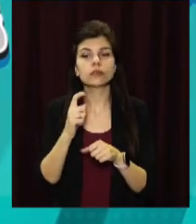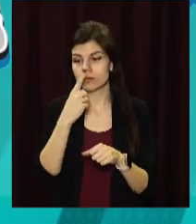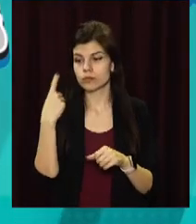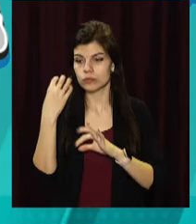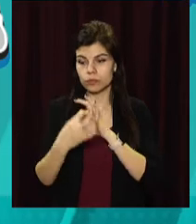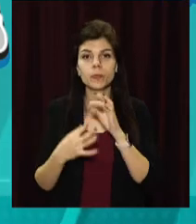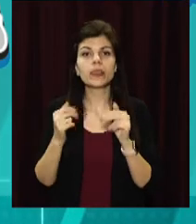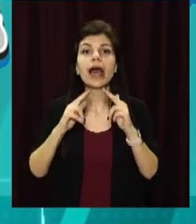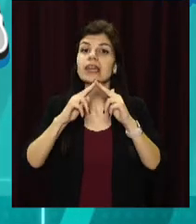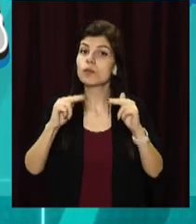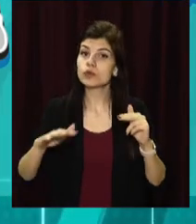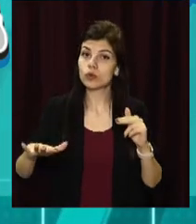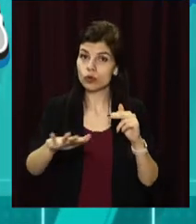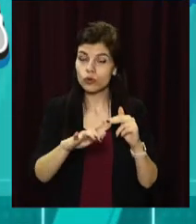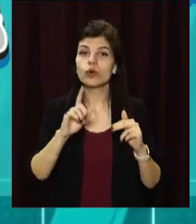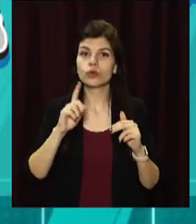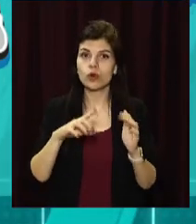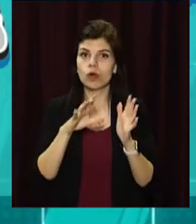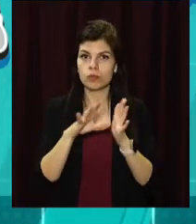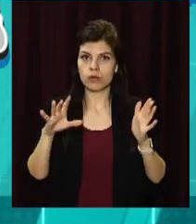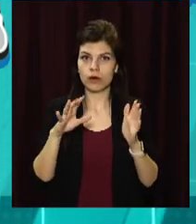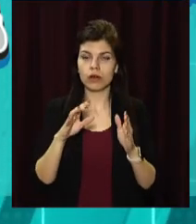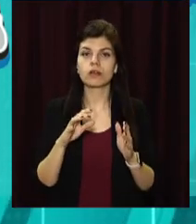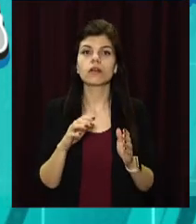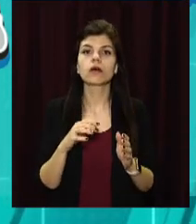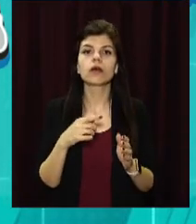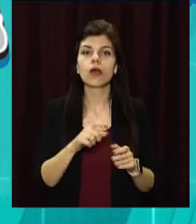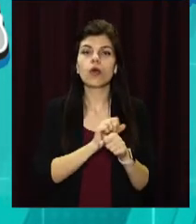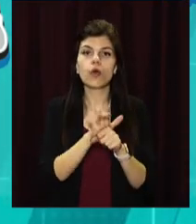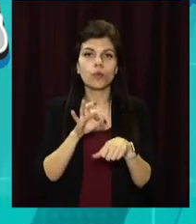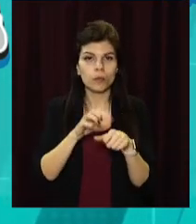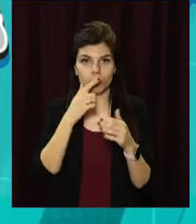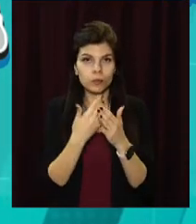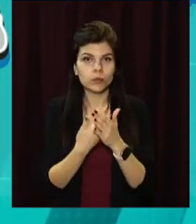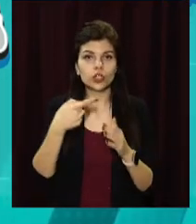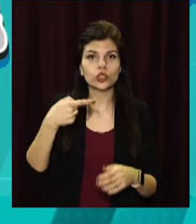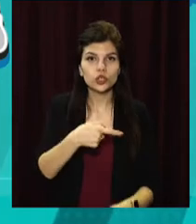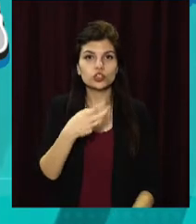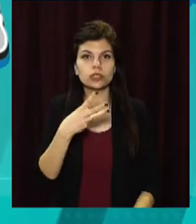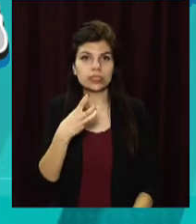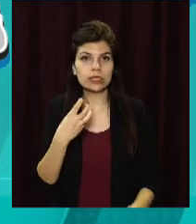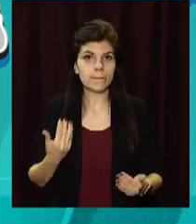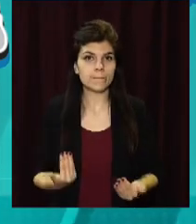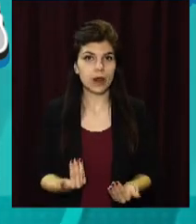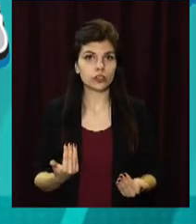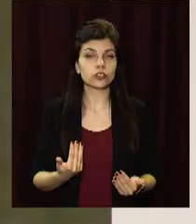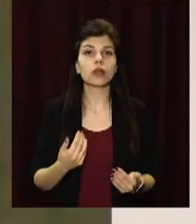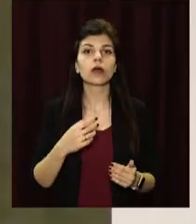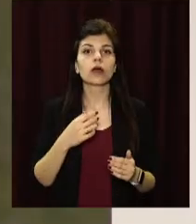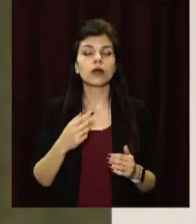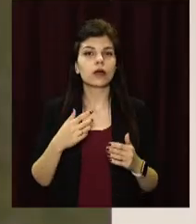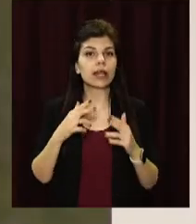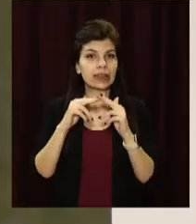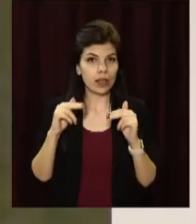попередню добу на Дніпропетровщині також антирекорд. На коронавірус захворіли понад 1300 мешканців. В антилідерах